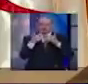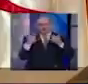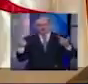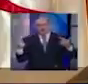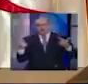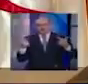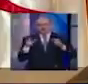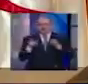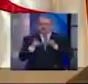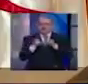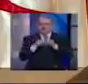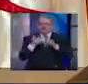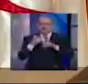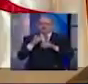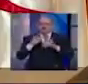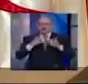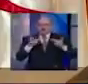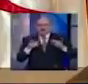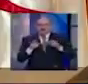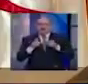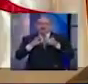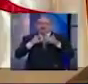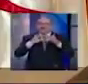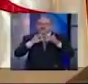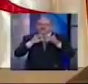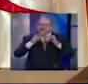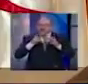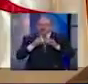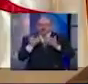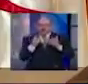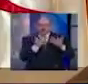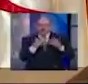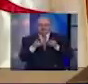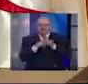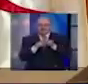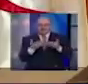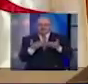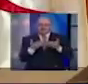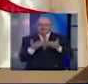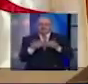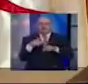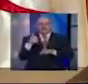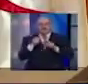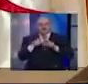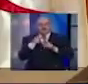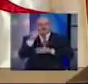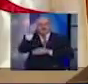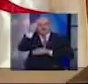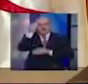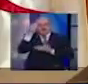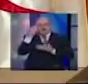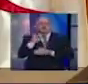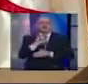la majorité des pays du monde. Mais je pense qu'après le Covid-19 et tout ça, il va y avoir un débat sérieux sur la